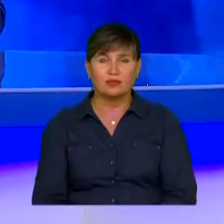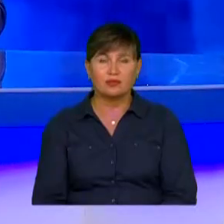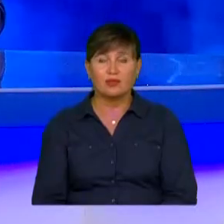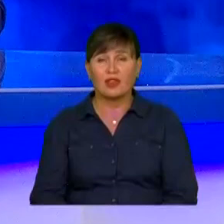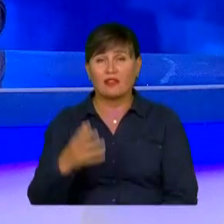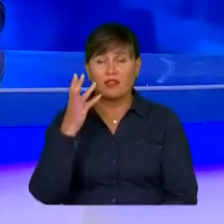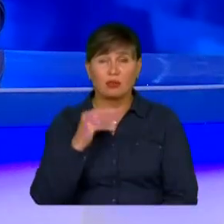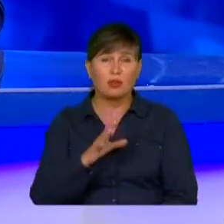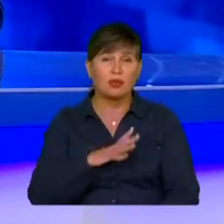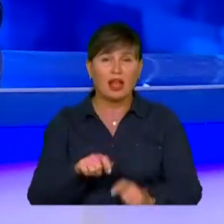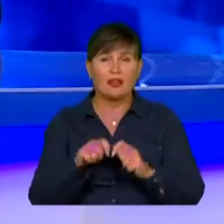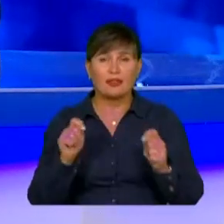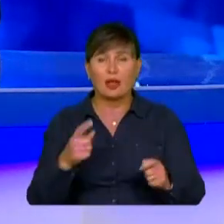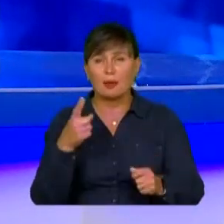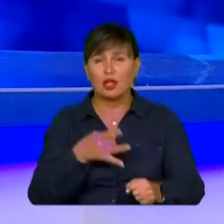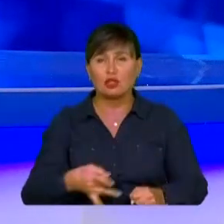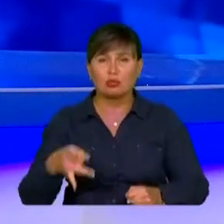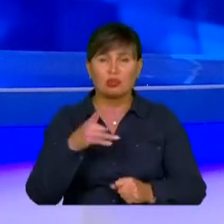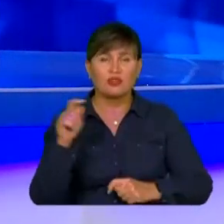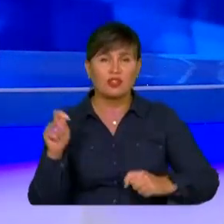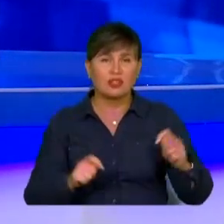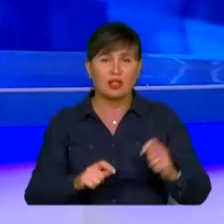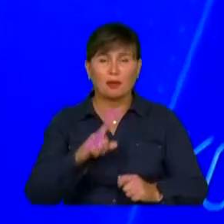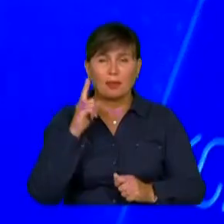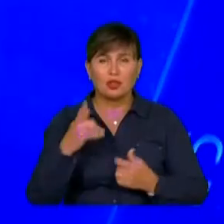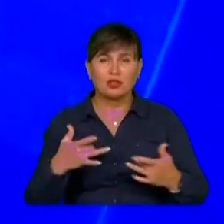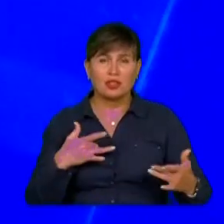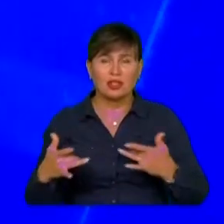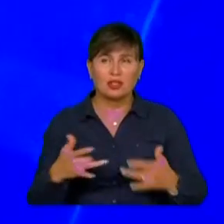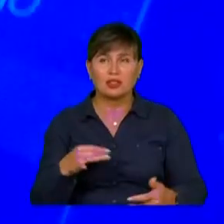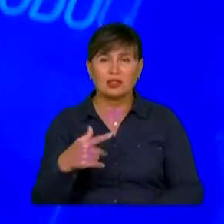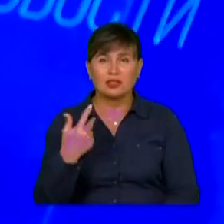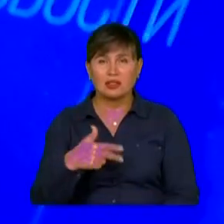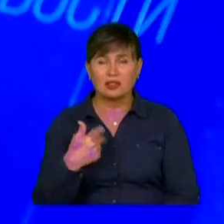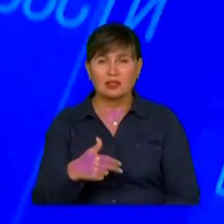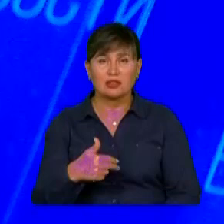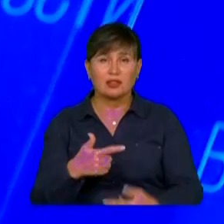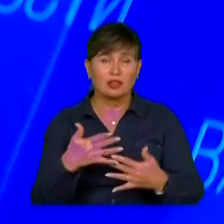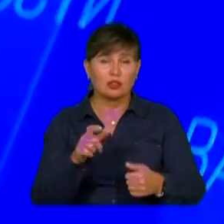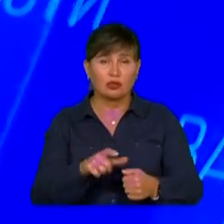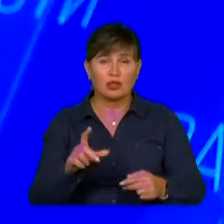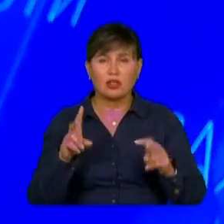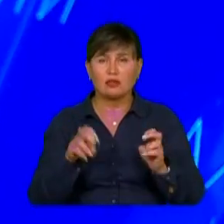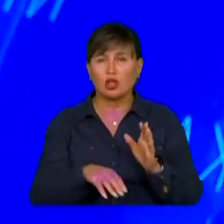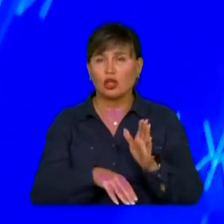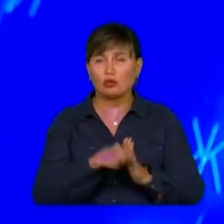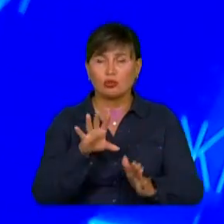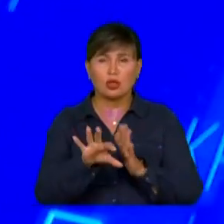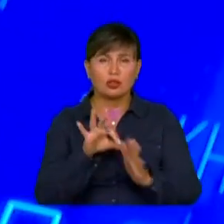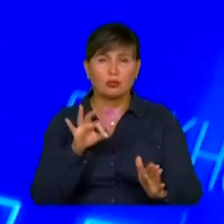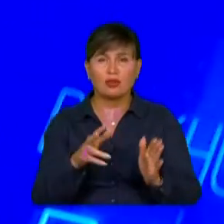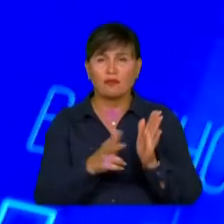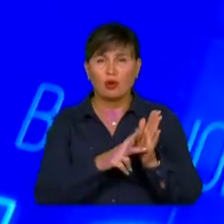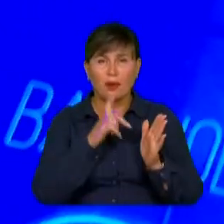В Алматы состоялось открытие первого республиканского фестиваля молодежных театров. Из 30 с лишних претендентов на звание лучшего были отобраны